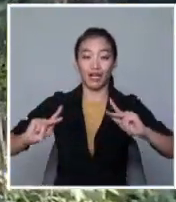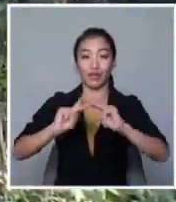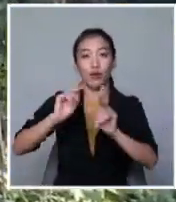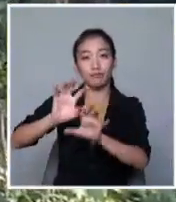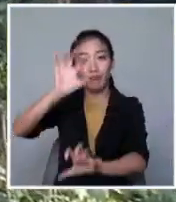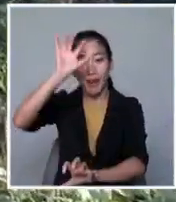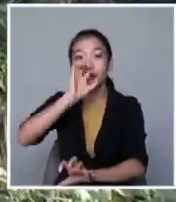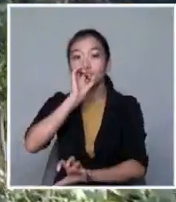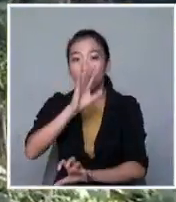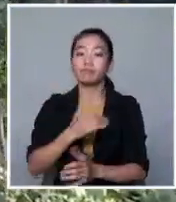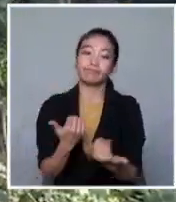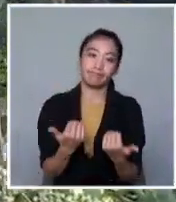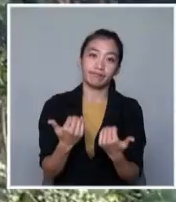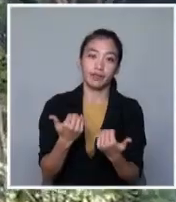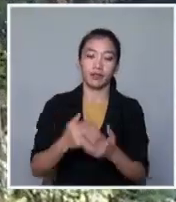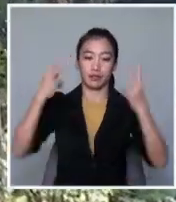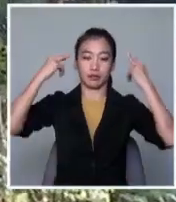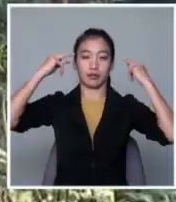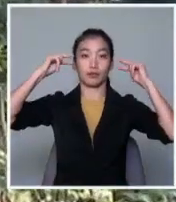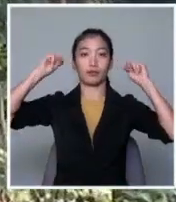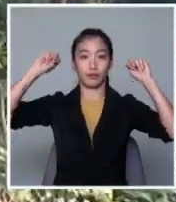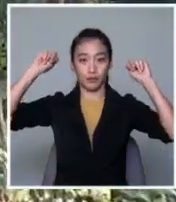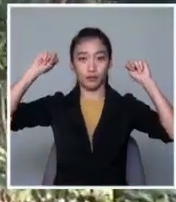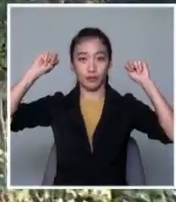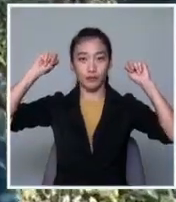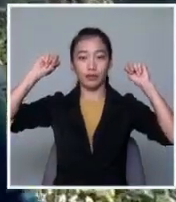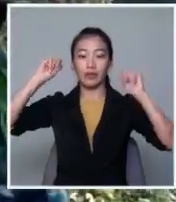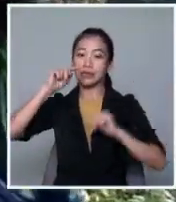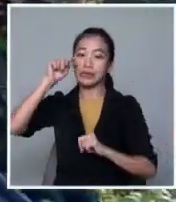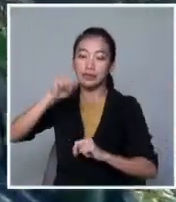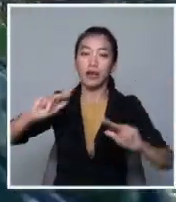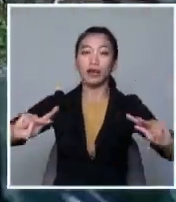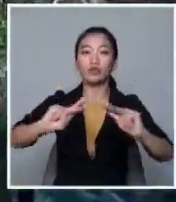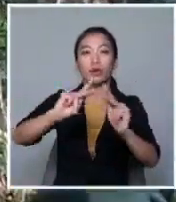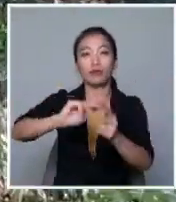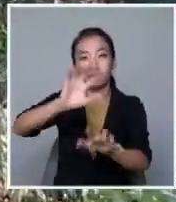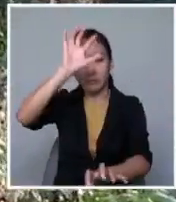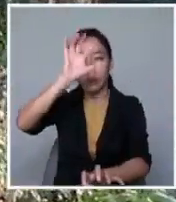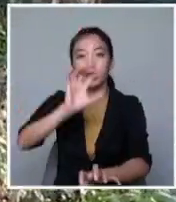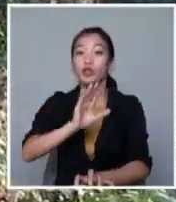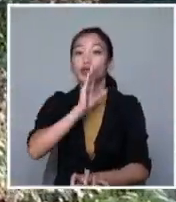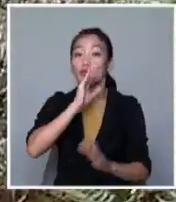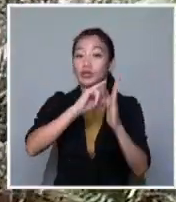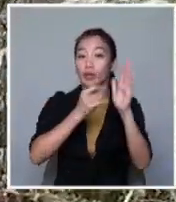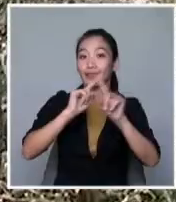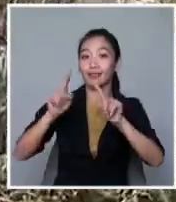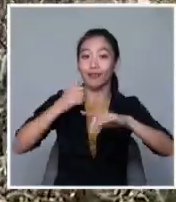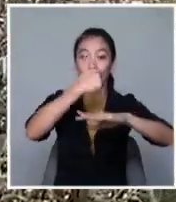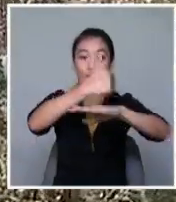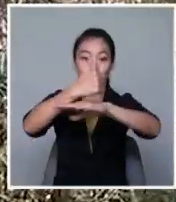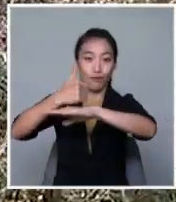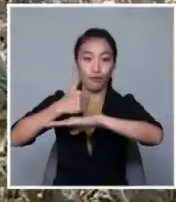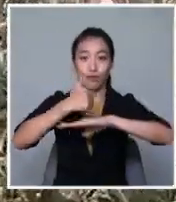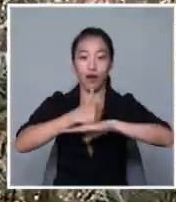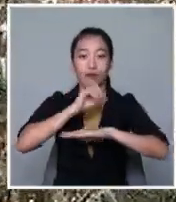มหาดไทยเปิดเผยบอกว่านายกรัฐมนตรีสั่งการให้กระทรวงมหาดไทยแจ้งผู้ว่าราชการจังหวัดหน่วยงานปฏิบัติในพื้น